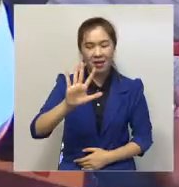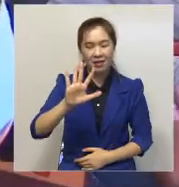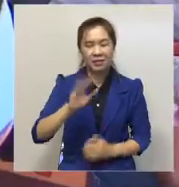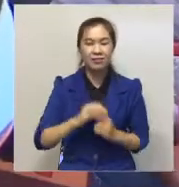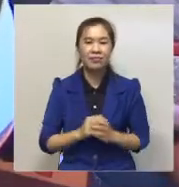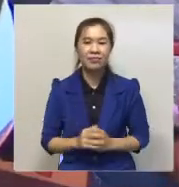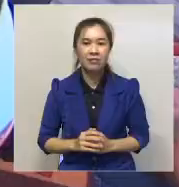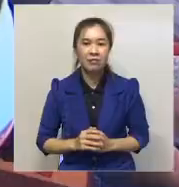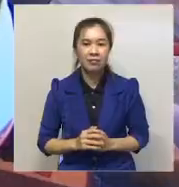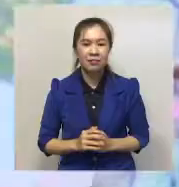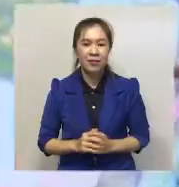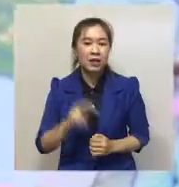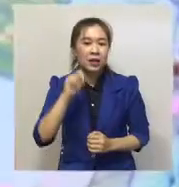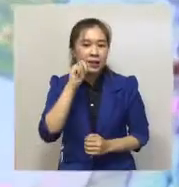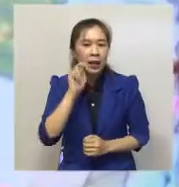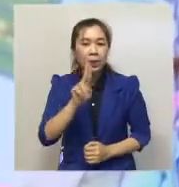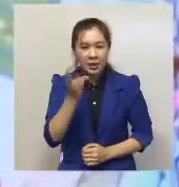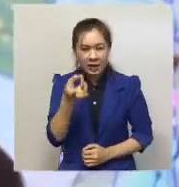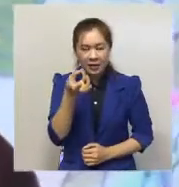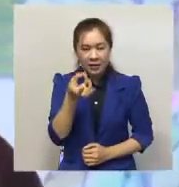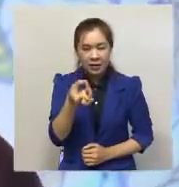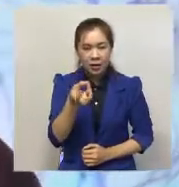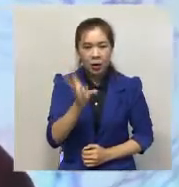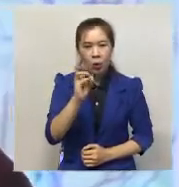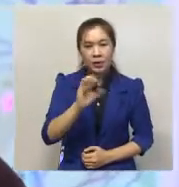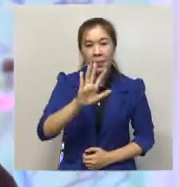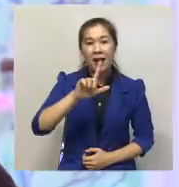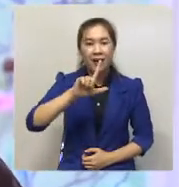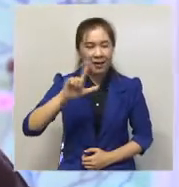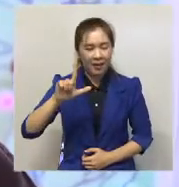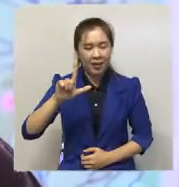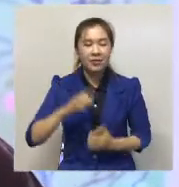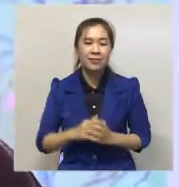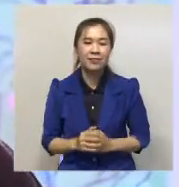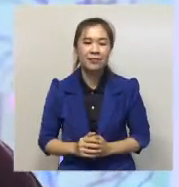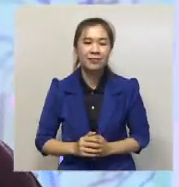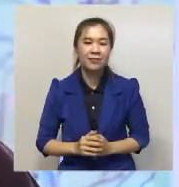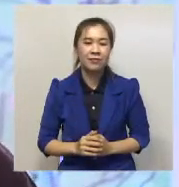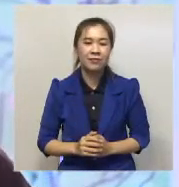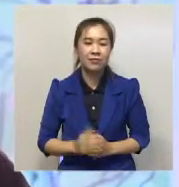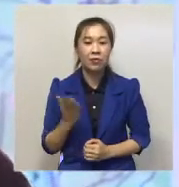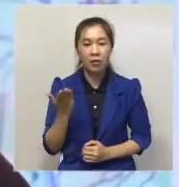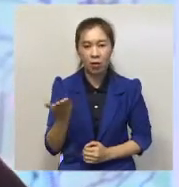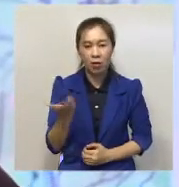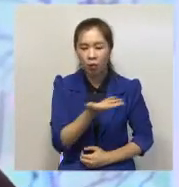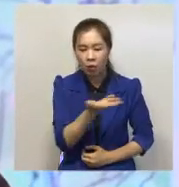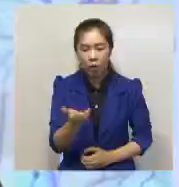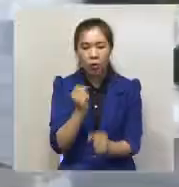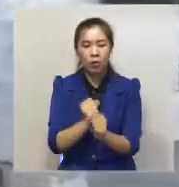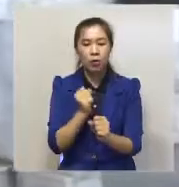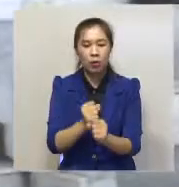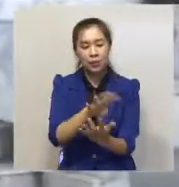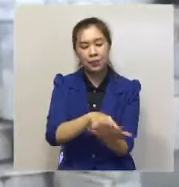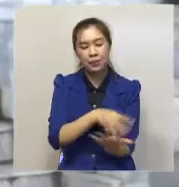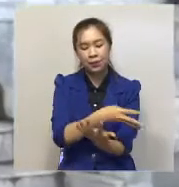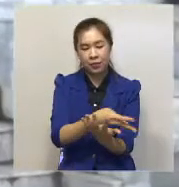ของความจุอ่างมีน้ำใช้การได้65ล้านลูกบาศก์เมตรพลเอกชัดชัยก็ขอให้ทุกหน่วยงานนะคะเตรียมม